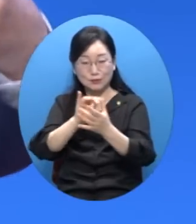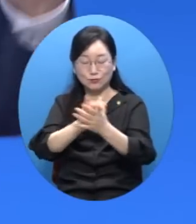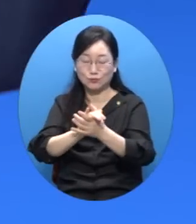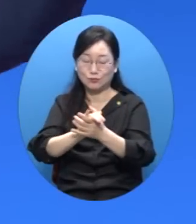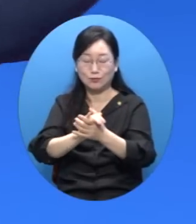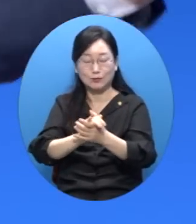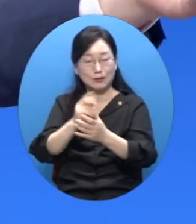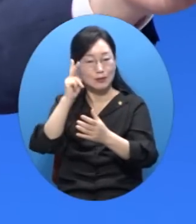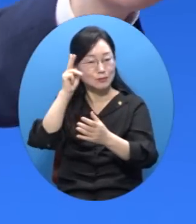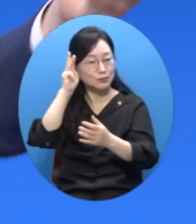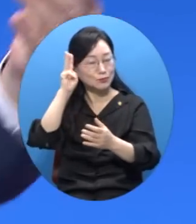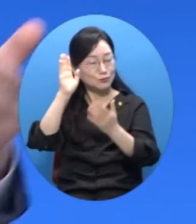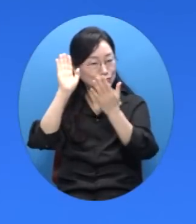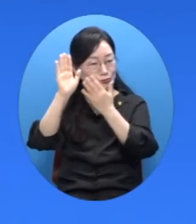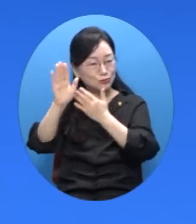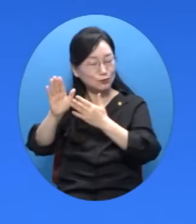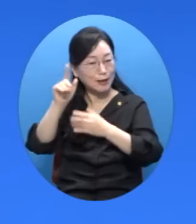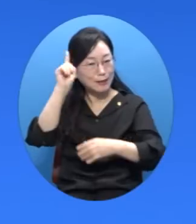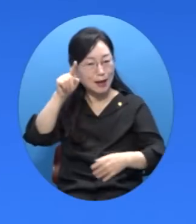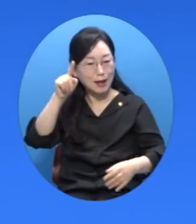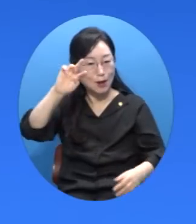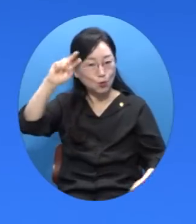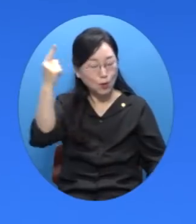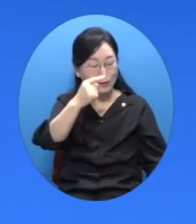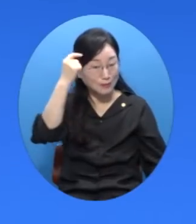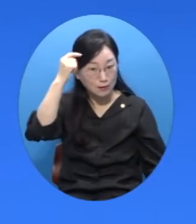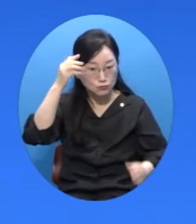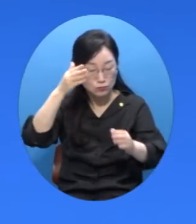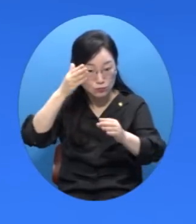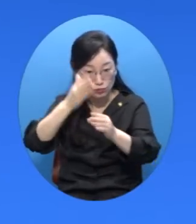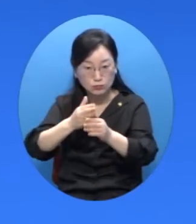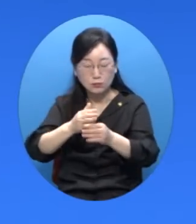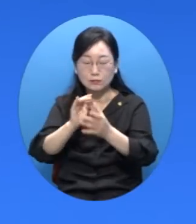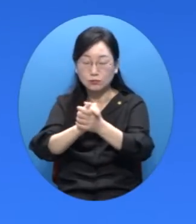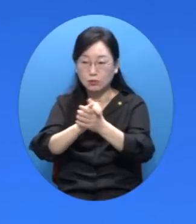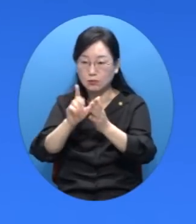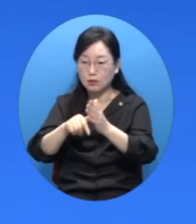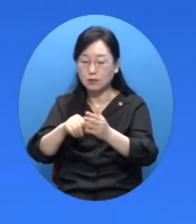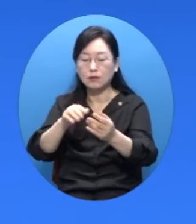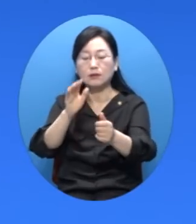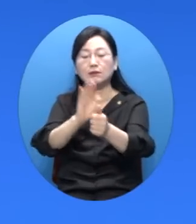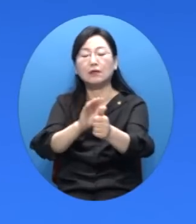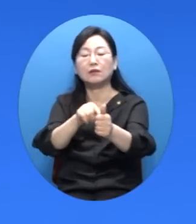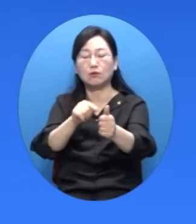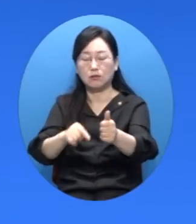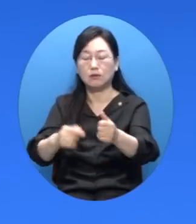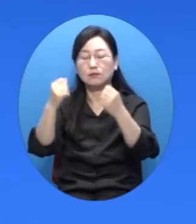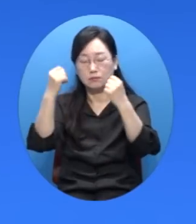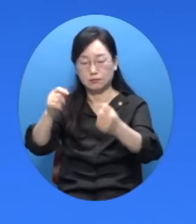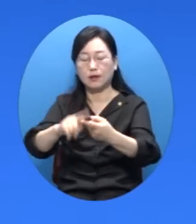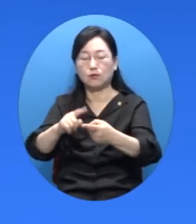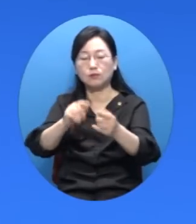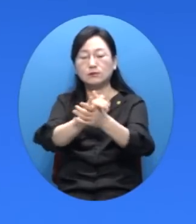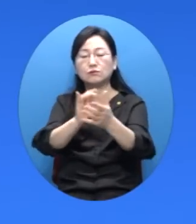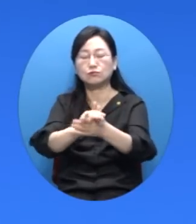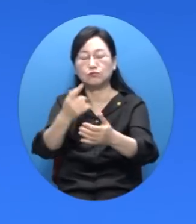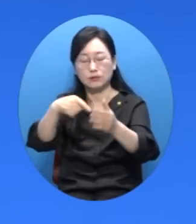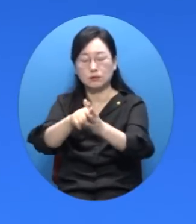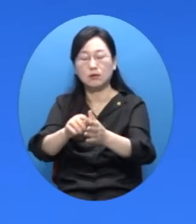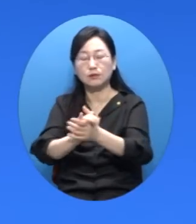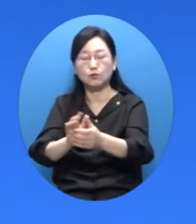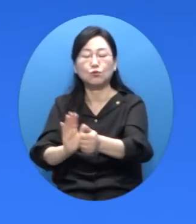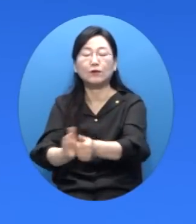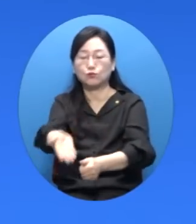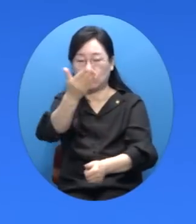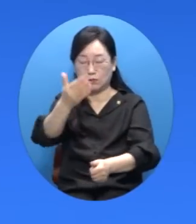내일이면 다시 말레이시아로 돌아가야 되는데 기도하는데 하나님께서 너는 이 친구 옆에 머물면서 계속 기도해줘라. 그래서 비행기